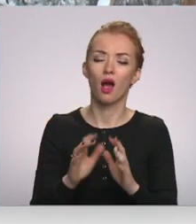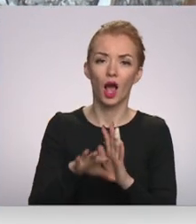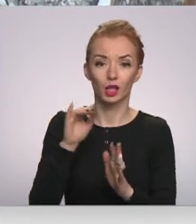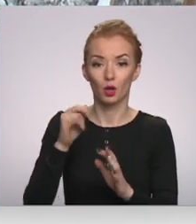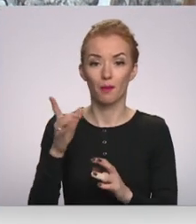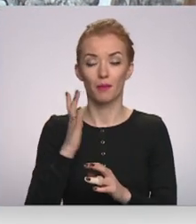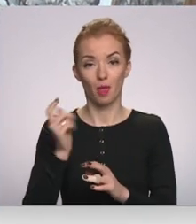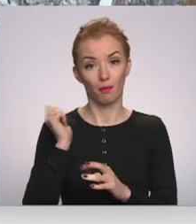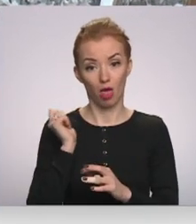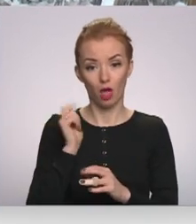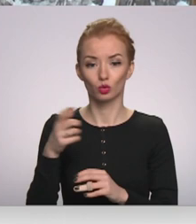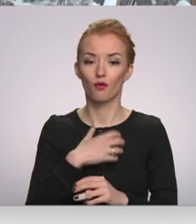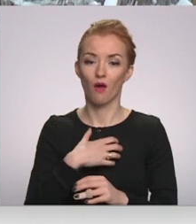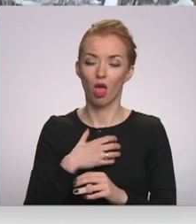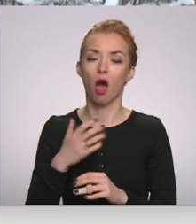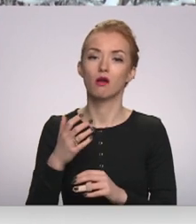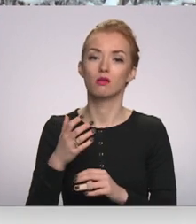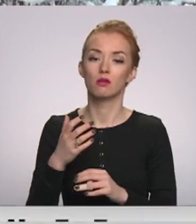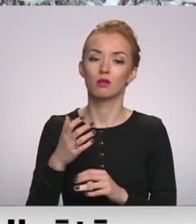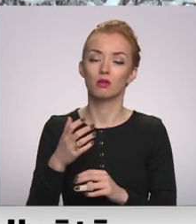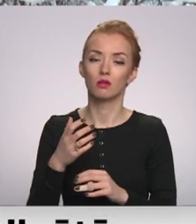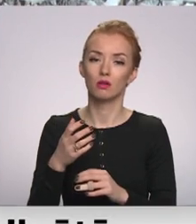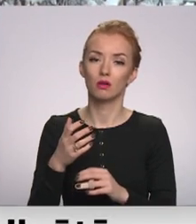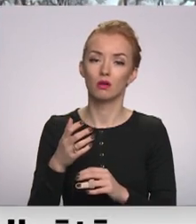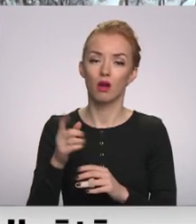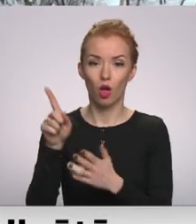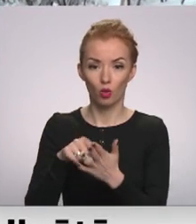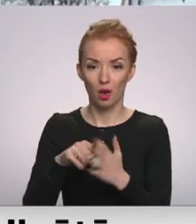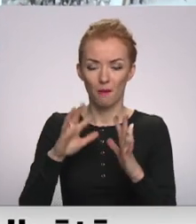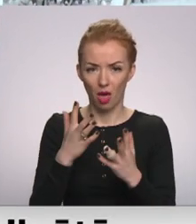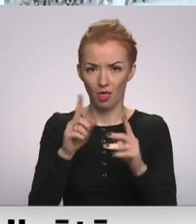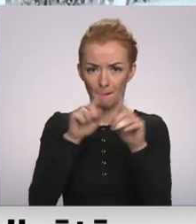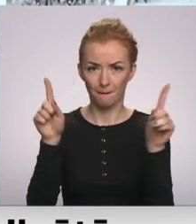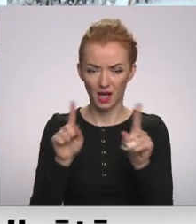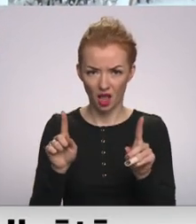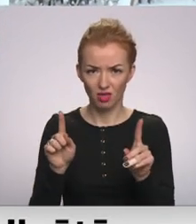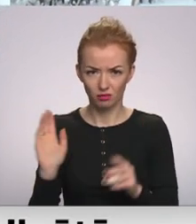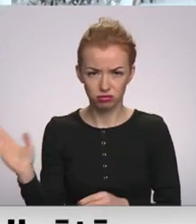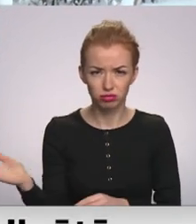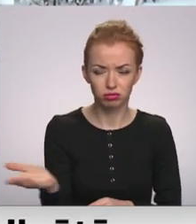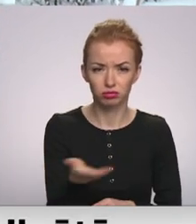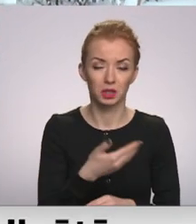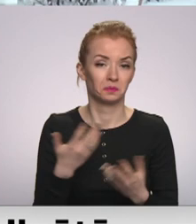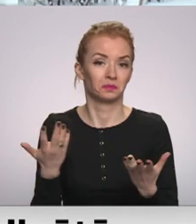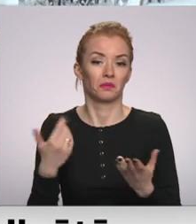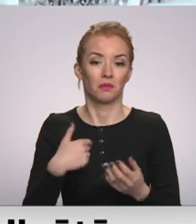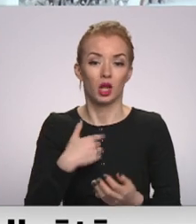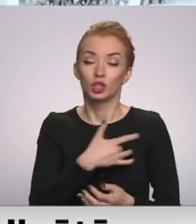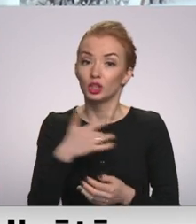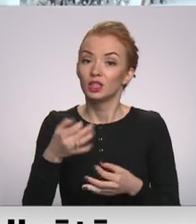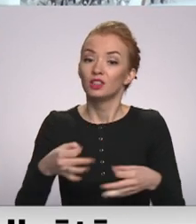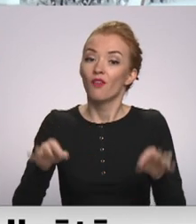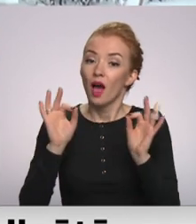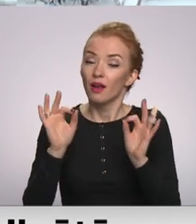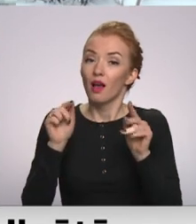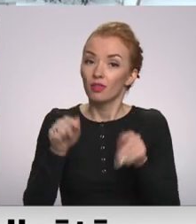vajadzēja anulēt. Bet priedes taisīt tādu kailcirt. Bet man liekas, ka primārākais ir